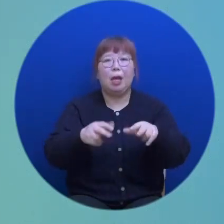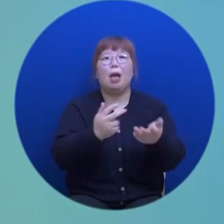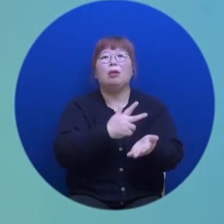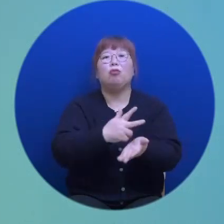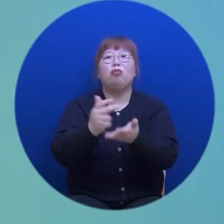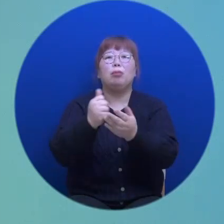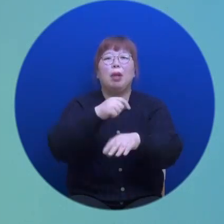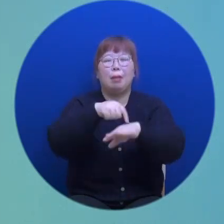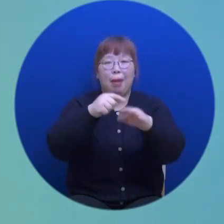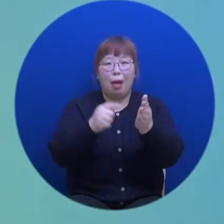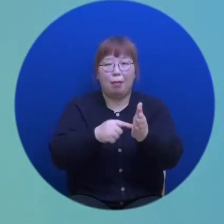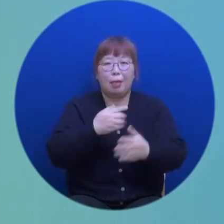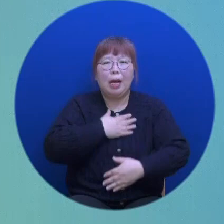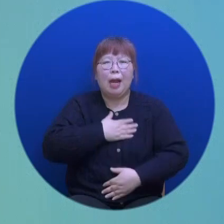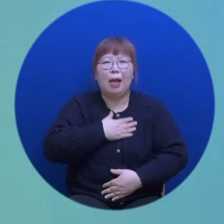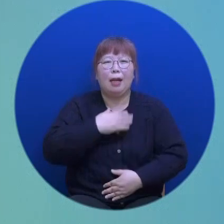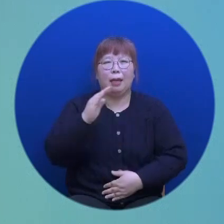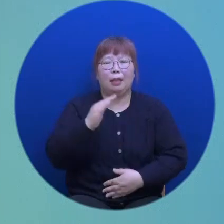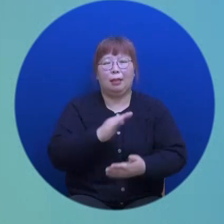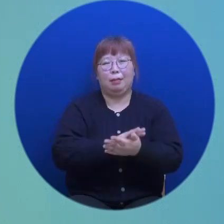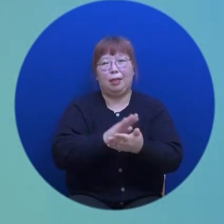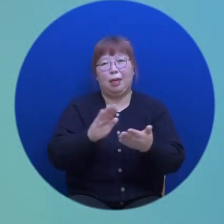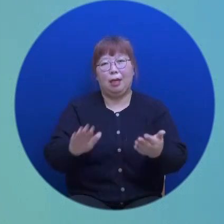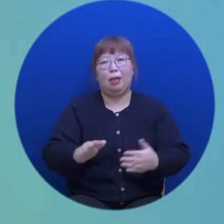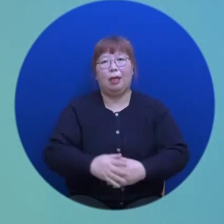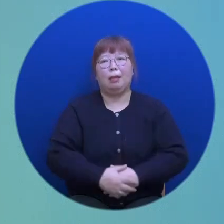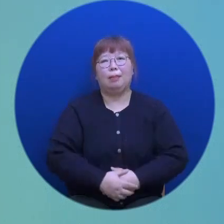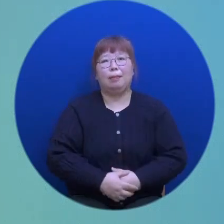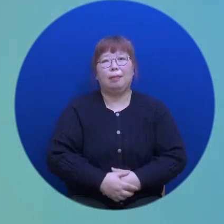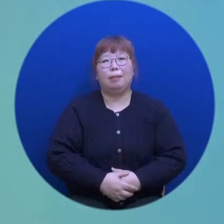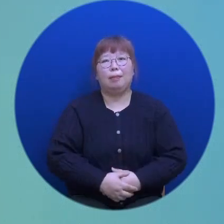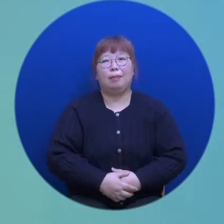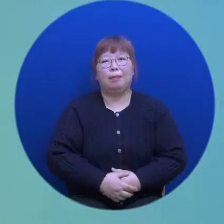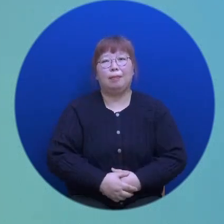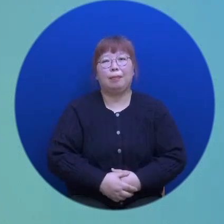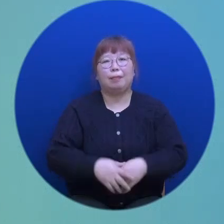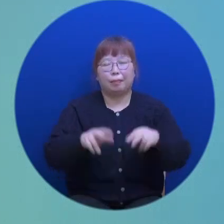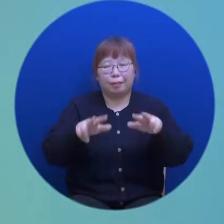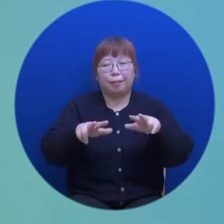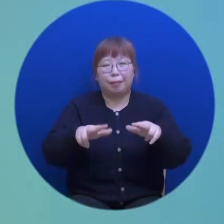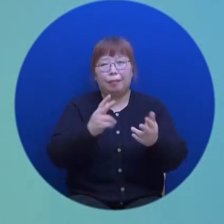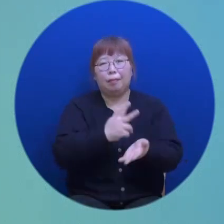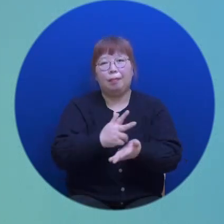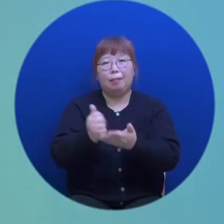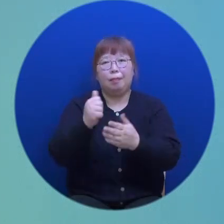알겠습니다. 이제야 주님의 마음을 제가 알 것 같습니다.